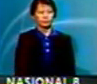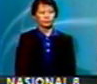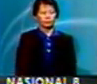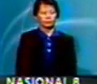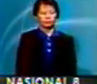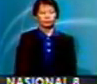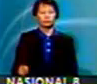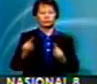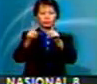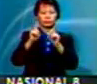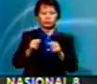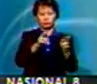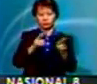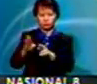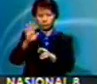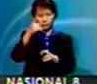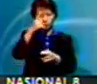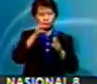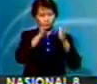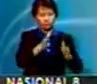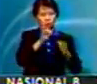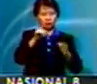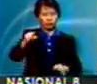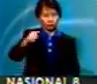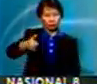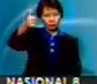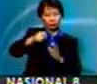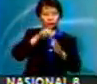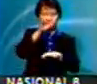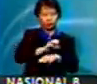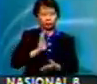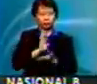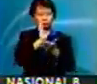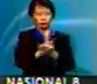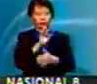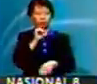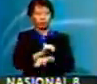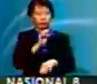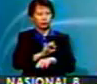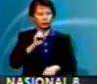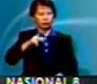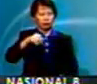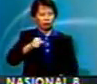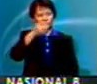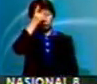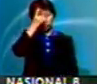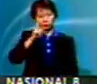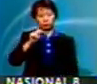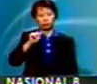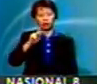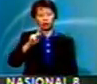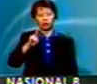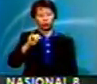Jawapan mengenai rancangannya untuk pengundi sekiranya menang terpaksa dibantu Penasihat Jenderal Operasi Datuk Taqiyuddin